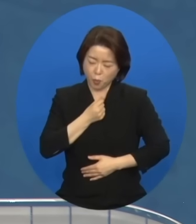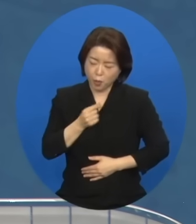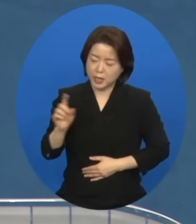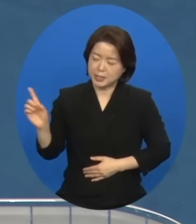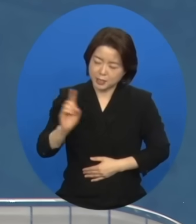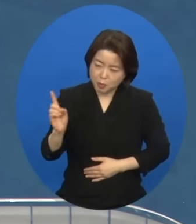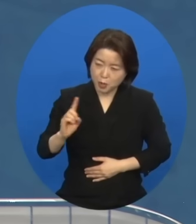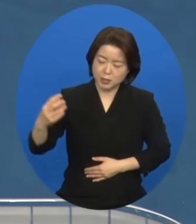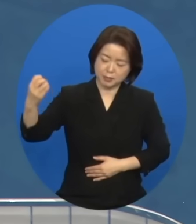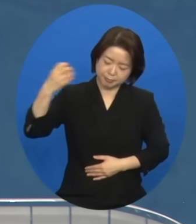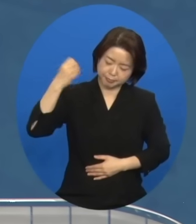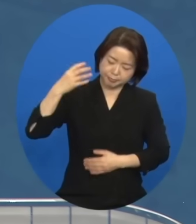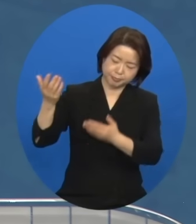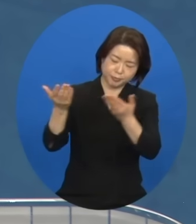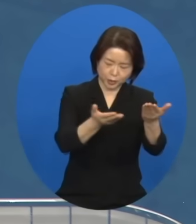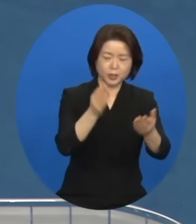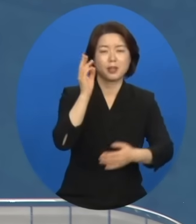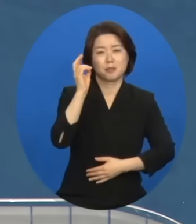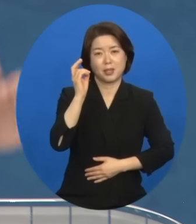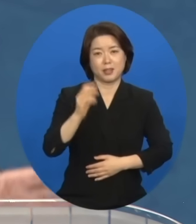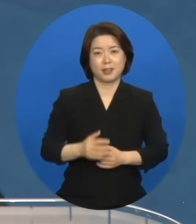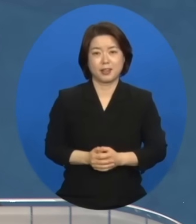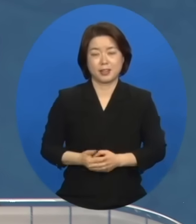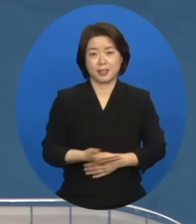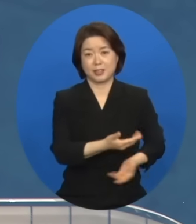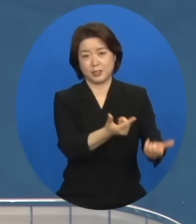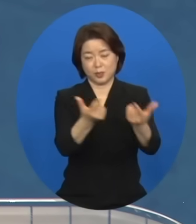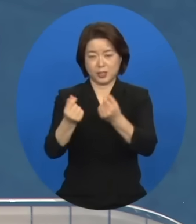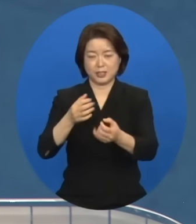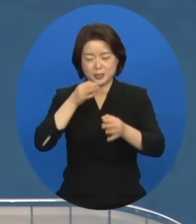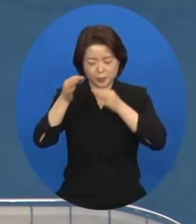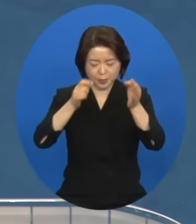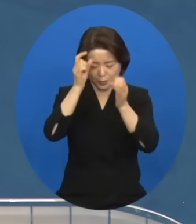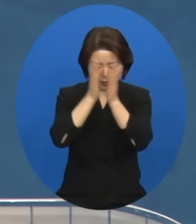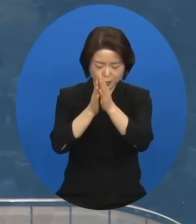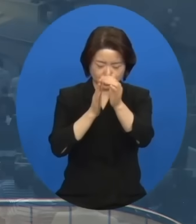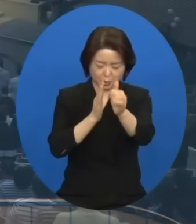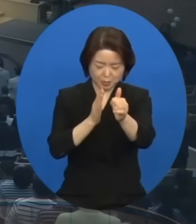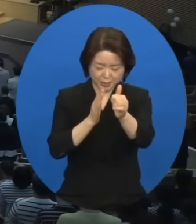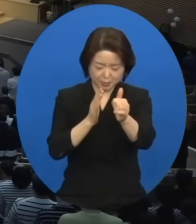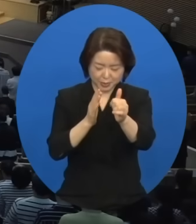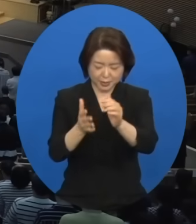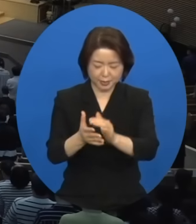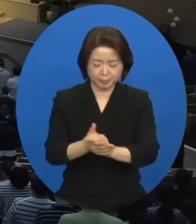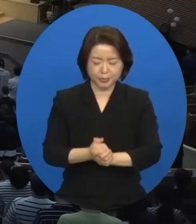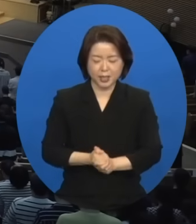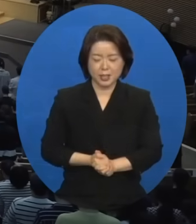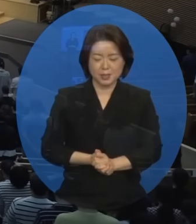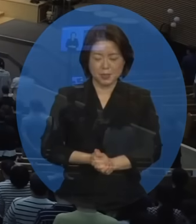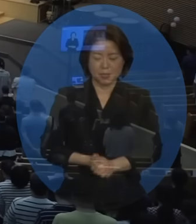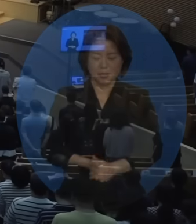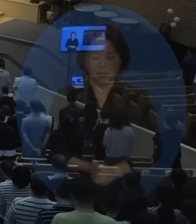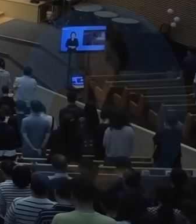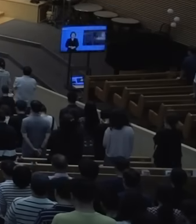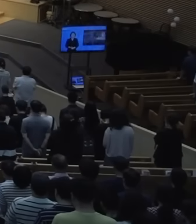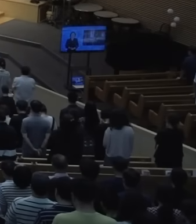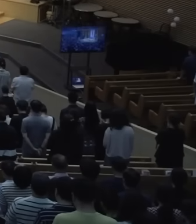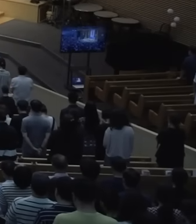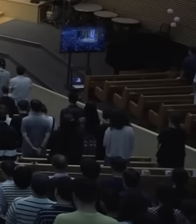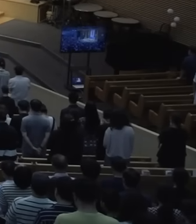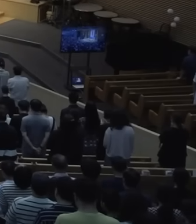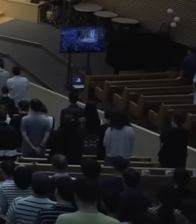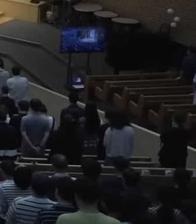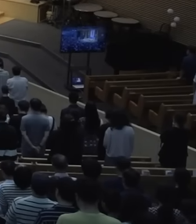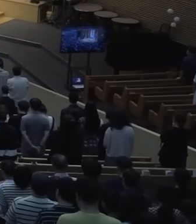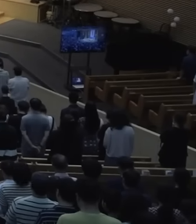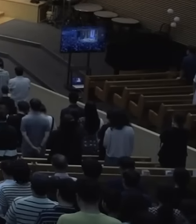것을 말씀하실 것입니다. 우리 다 같이 통성으로 기도하겠습니다. 은혜와 사랑이 충만하신 아버지 하나님, 놀라우신